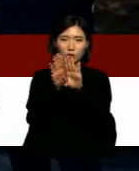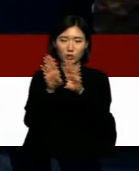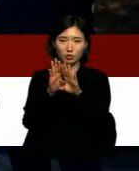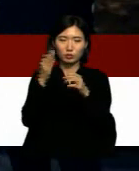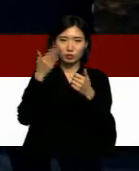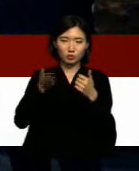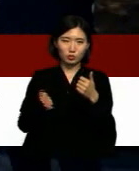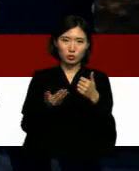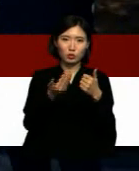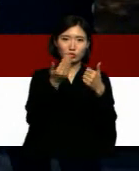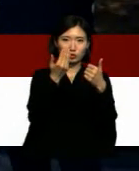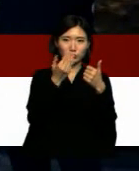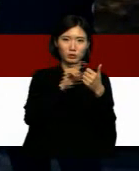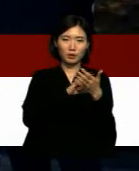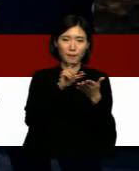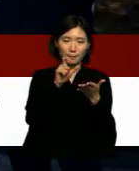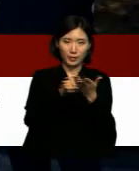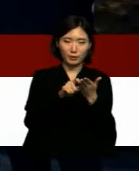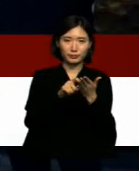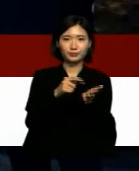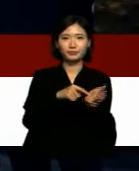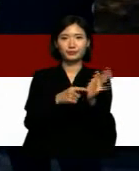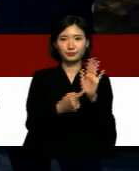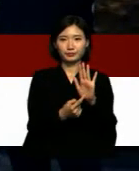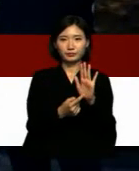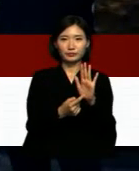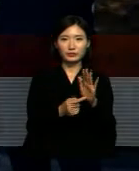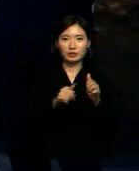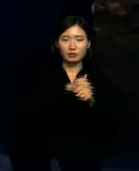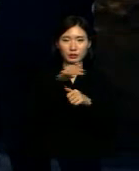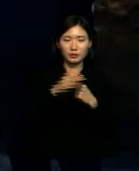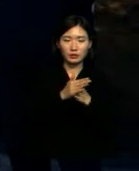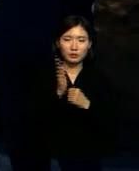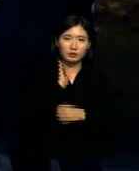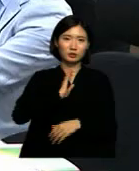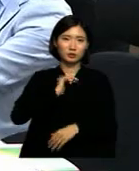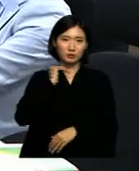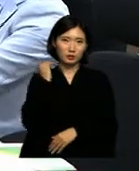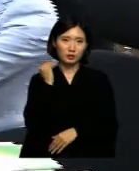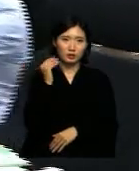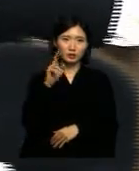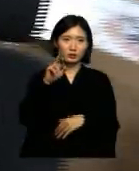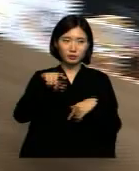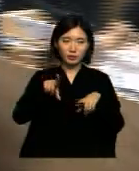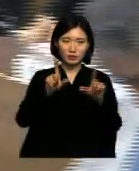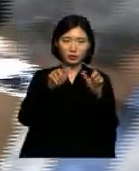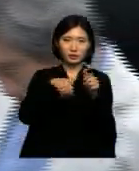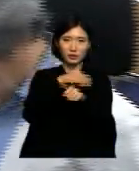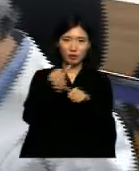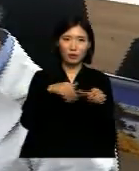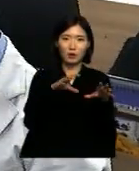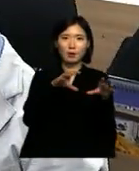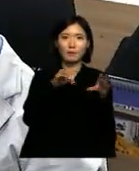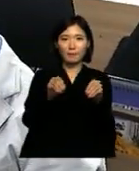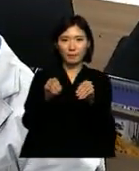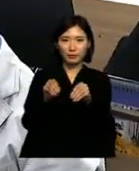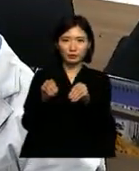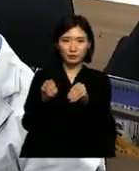촉구하는 성명서를 이미 발표했습니다. 사정 이렇다 보니 의정부 시가 12일 사태 진화에